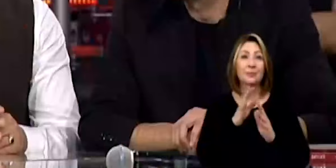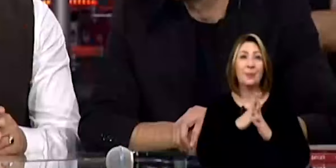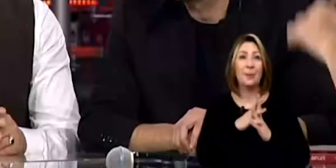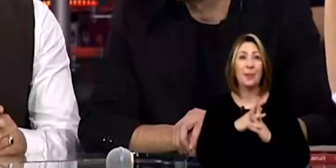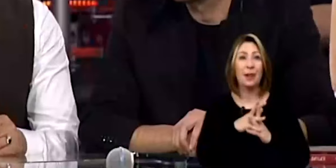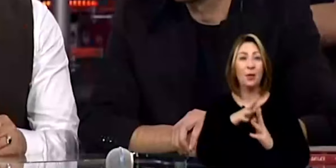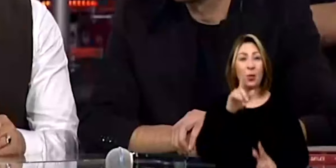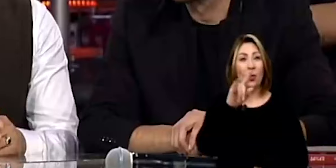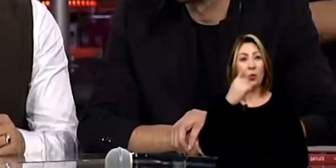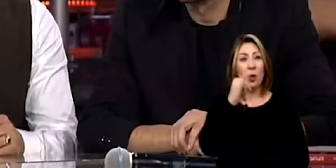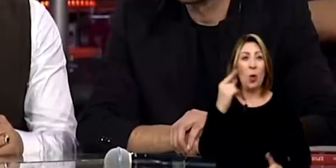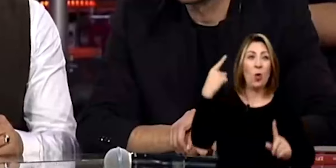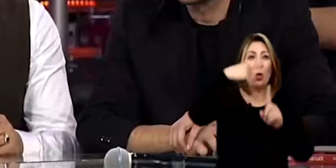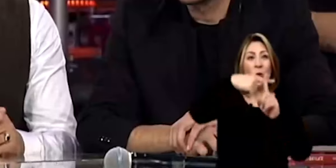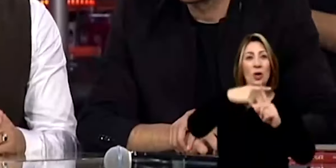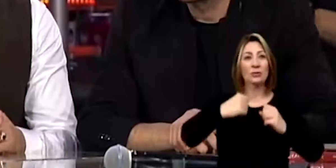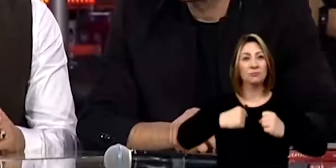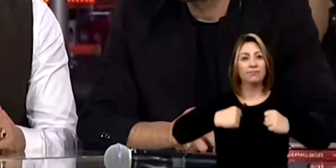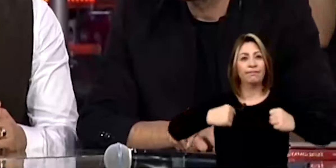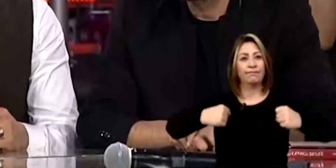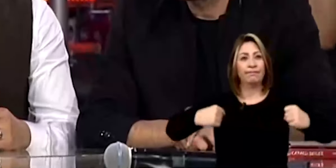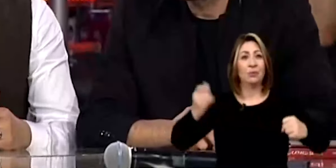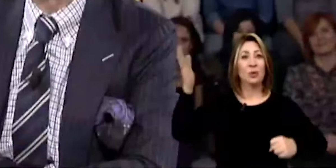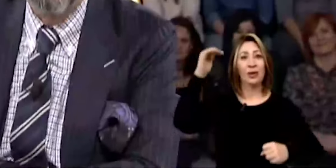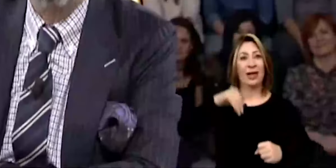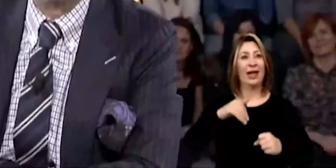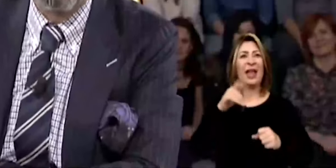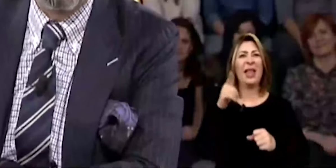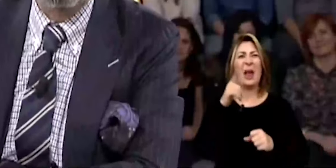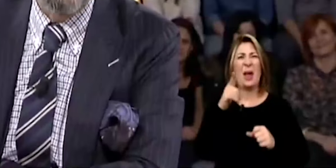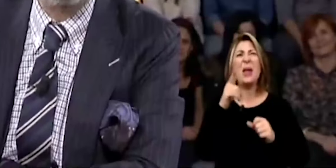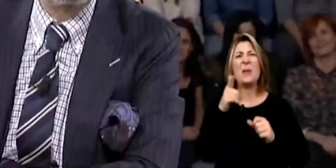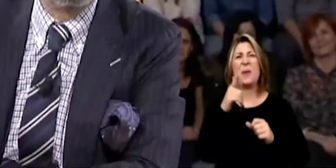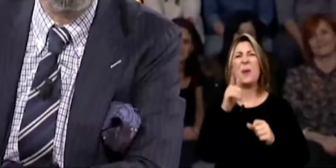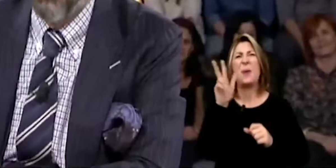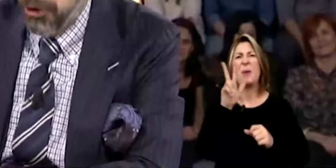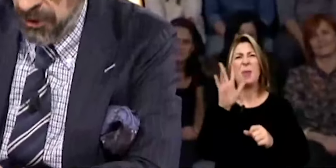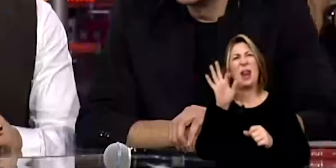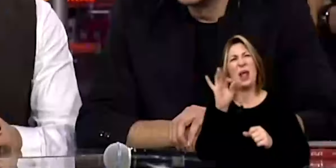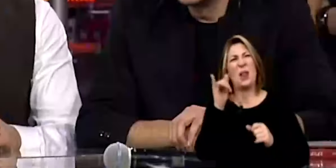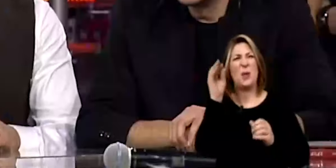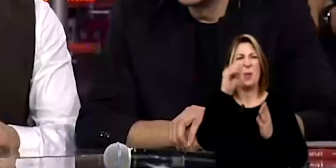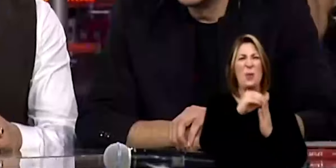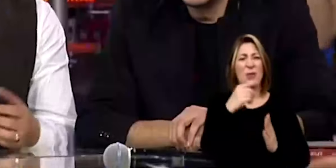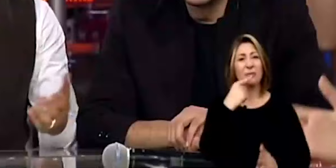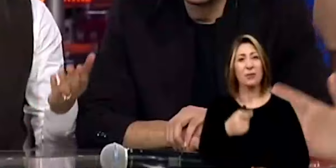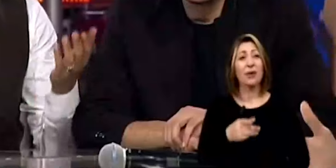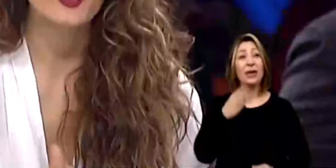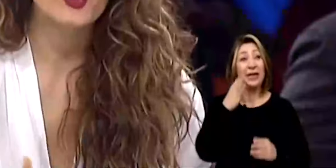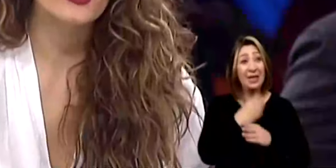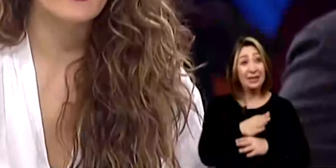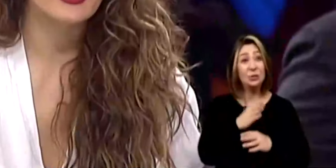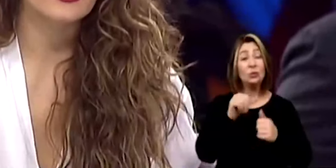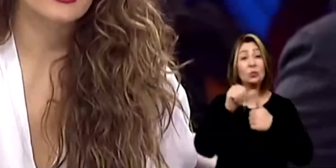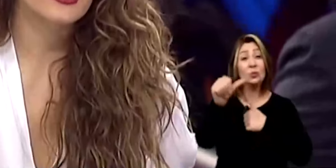Kamera tabii 10 kilo koyuyor. Şişmanladıkça konuş. Ondan sonra gel buraya. Kamera 30 kilo koyuyor herhalde. Bir 50 kilo falan koyuyor diye konuş. Hayır, gerçekten